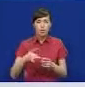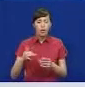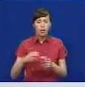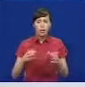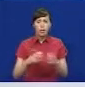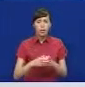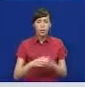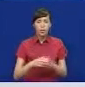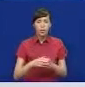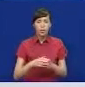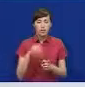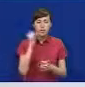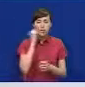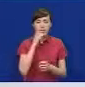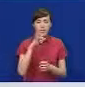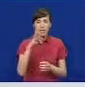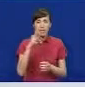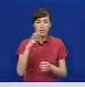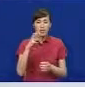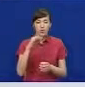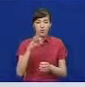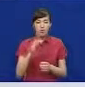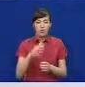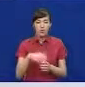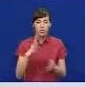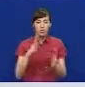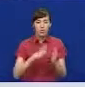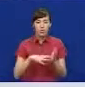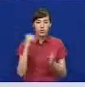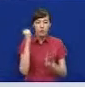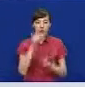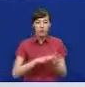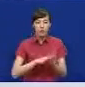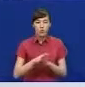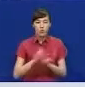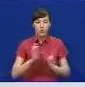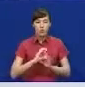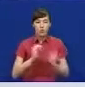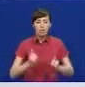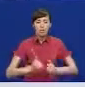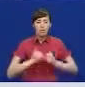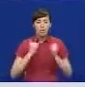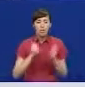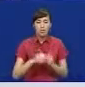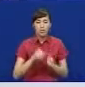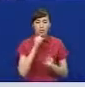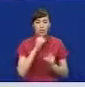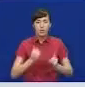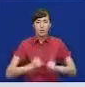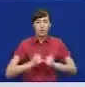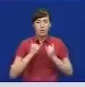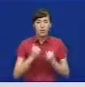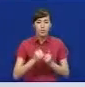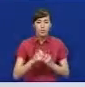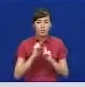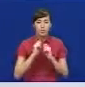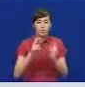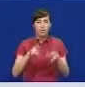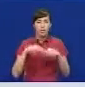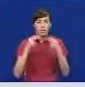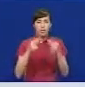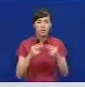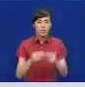қарт майдангер Әдіхан Шілтерхановты 90 жасқа толған торқалы тойымен құттықтады. Ақсақалға құрмет көрсетіп, тарту таралғы табыс